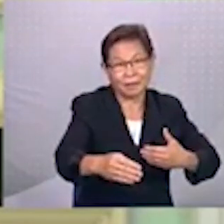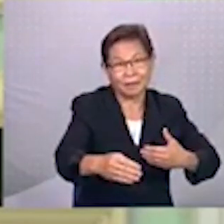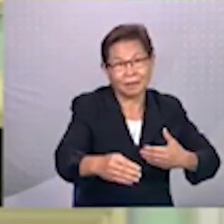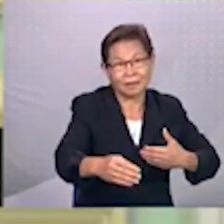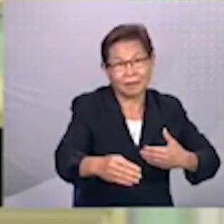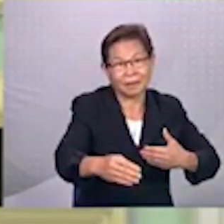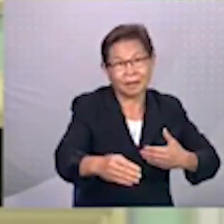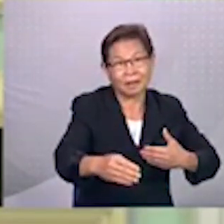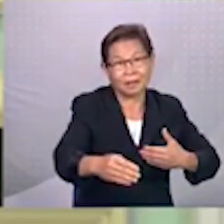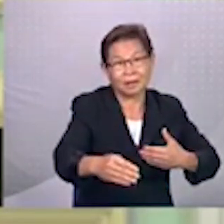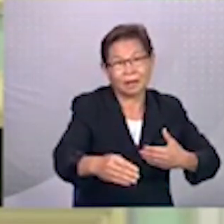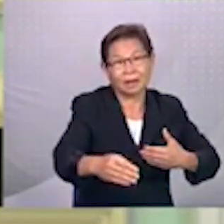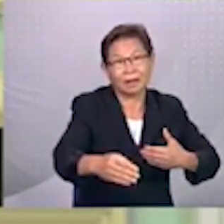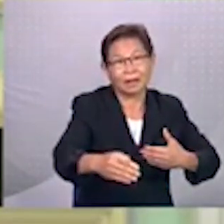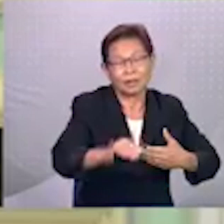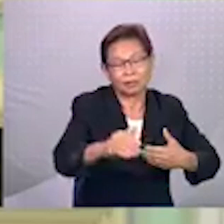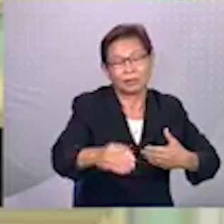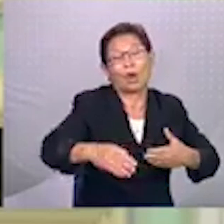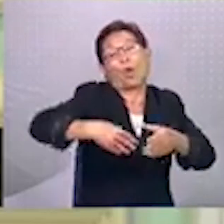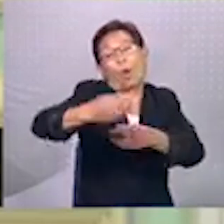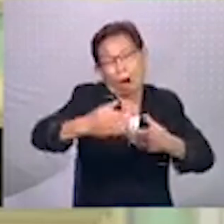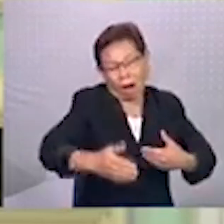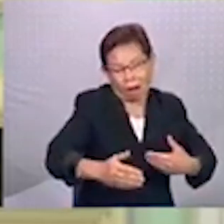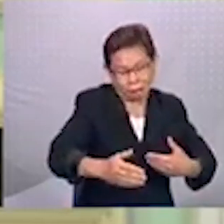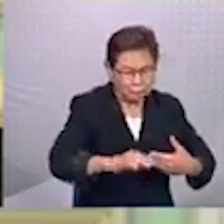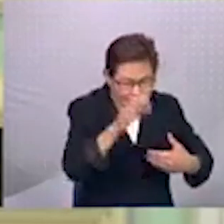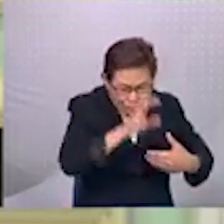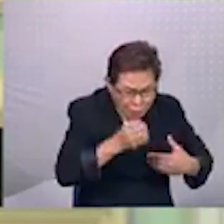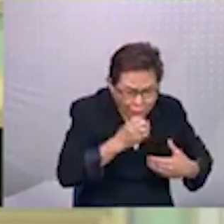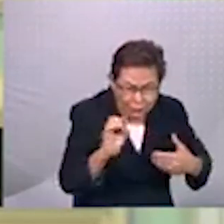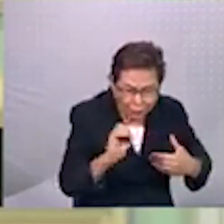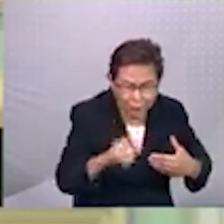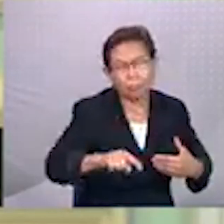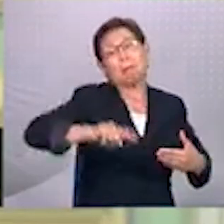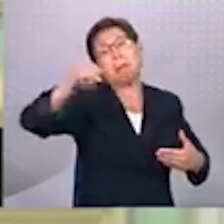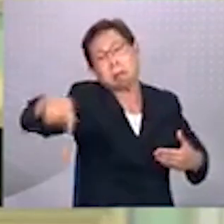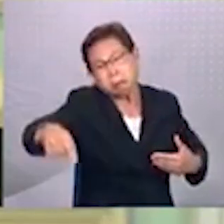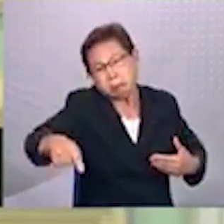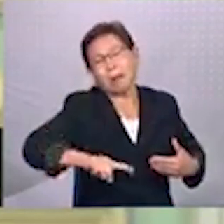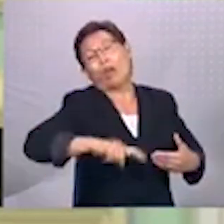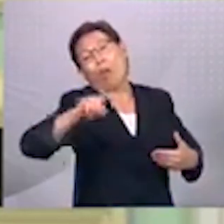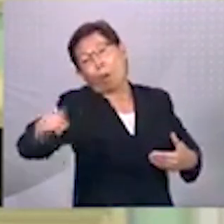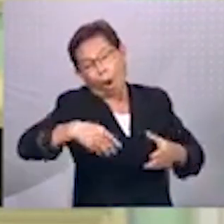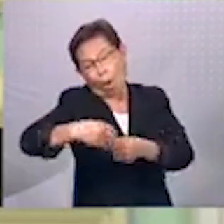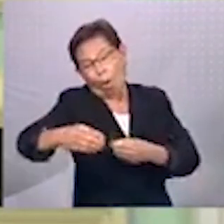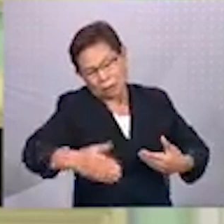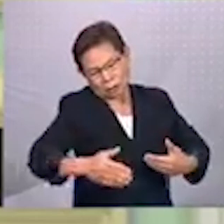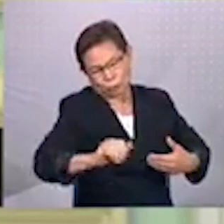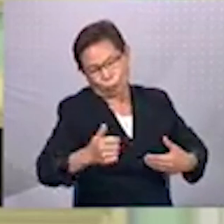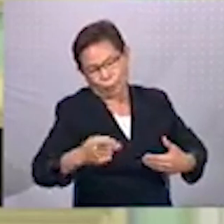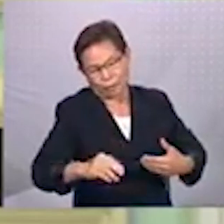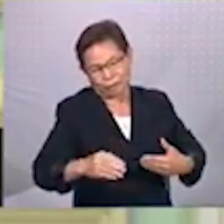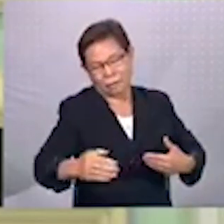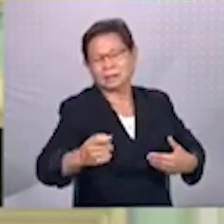makanan di kawasan di luar 10 kilometer yang terhampir. Maksudnya, kalau